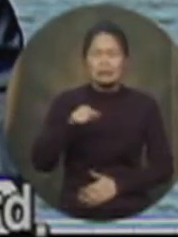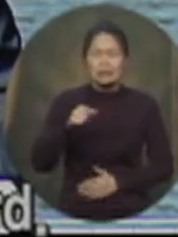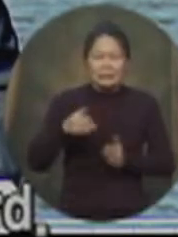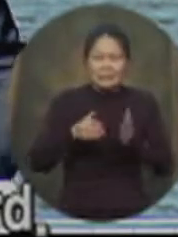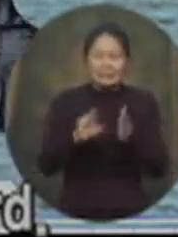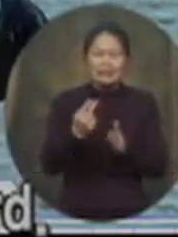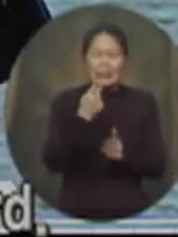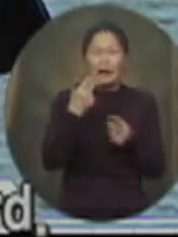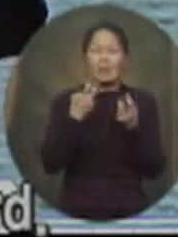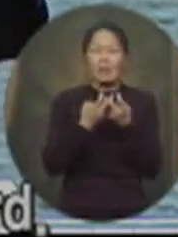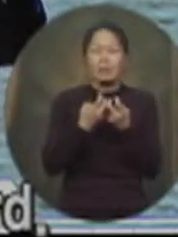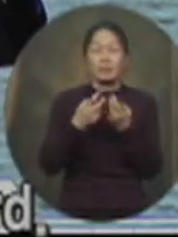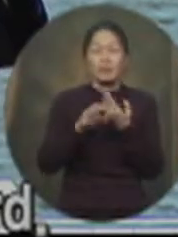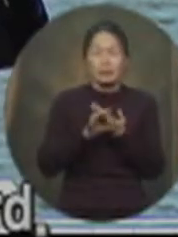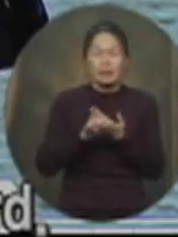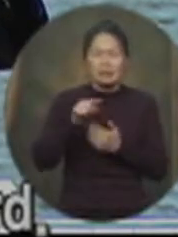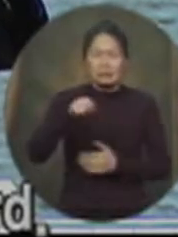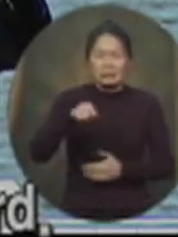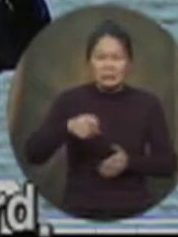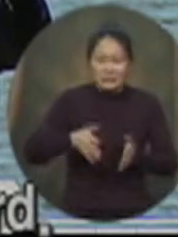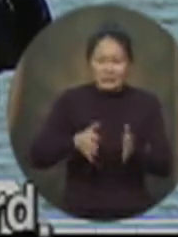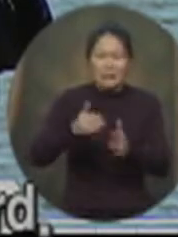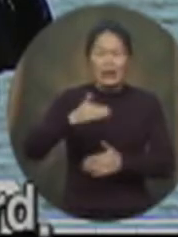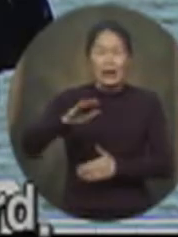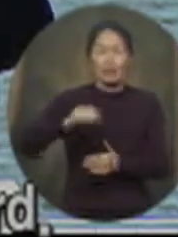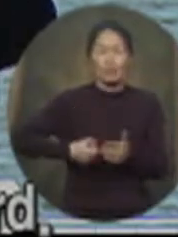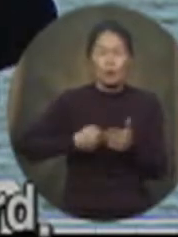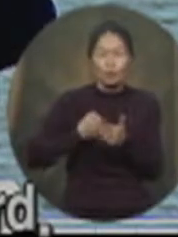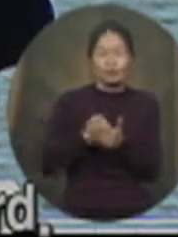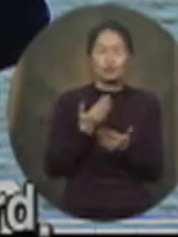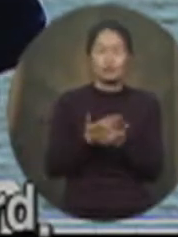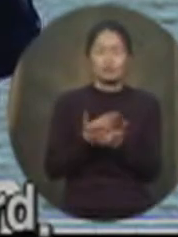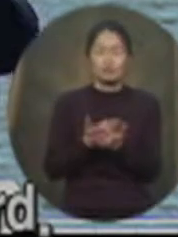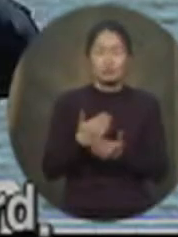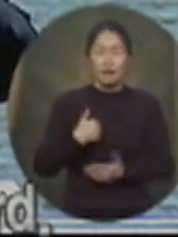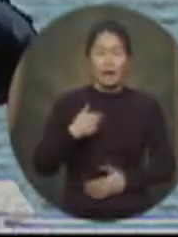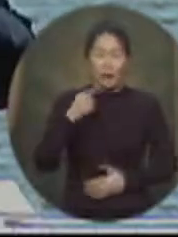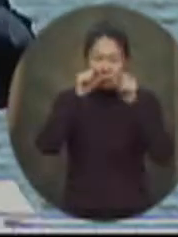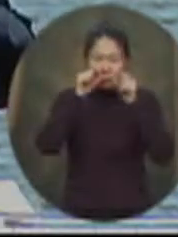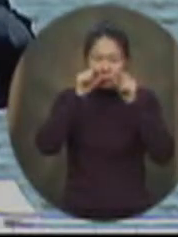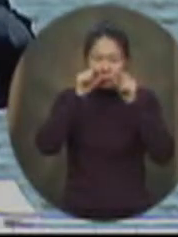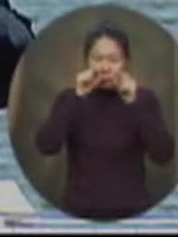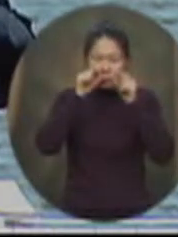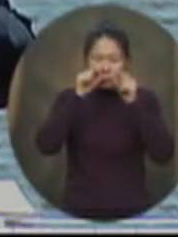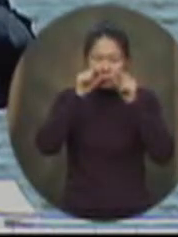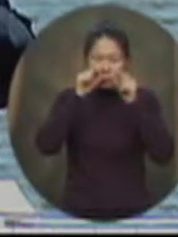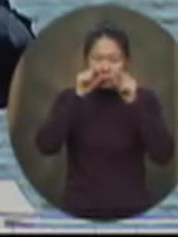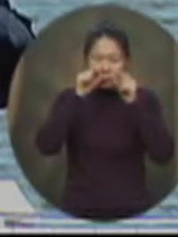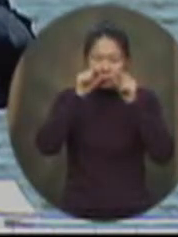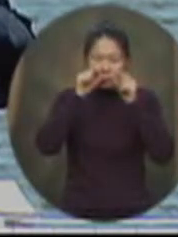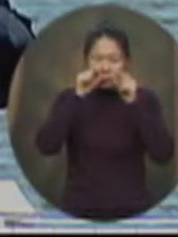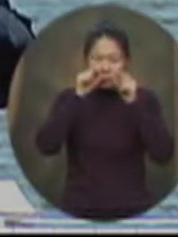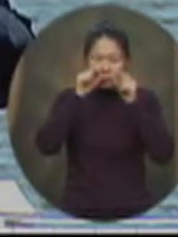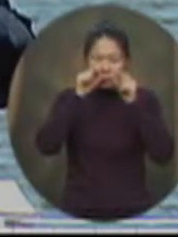그 길을 갈 용기를 주십시오 주님 제 눈을 열어 주를 보게 해 줘